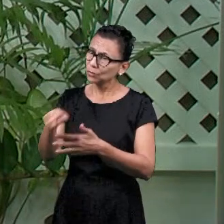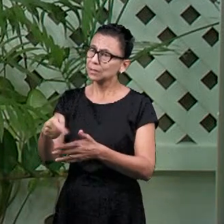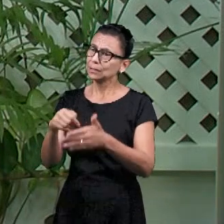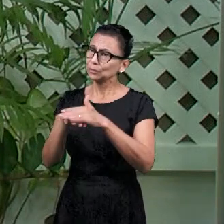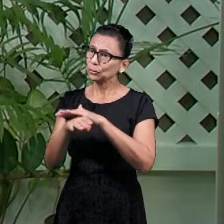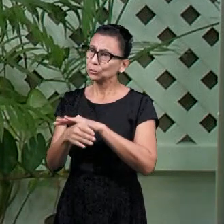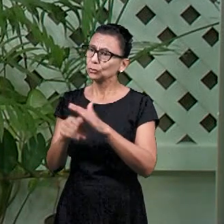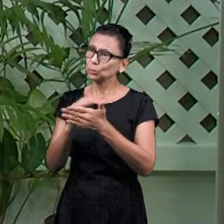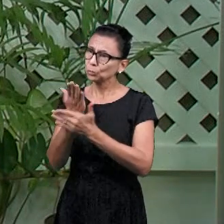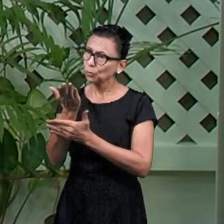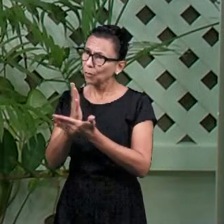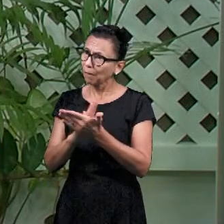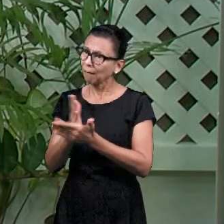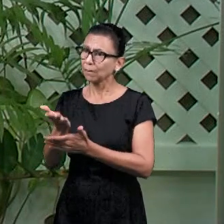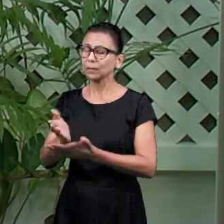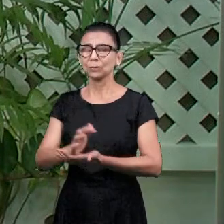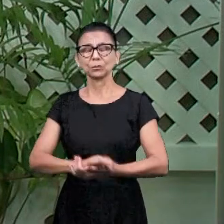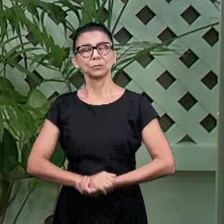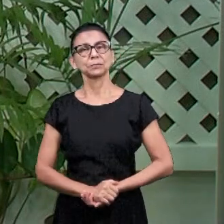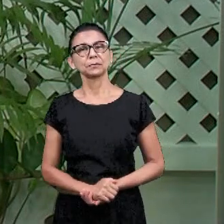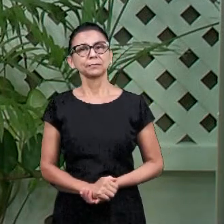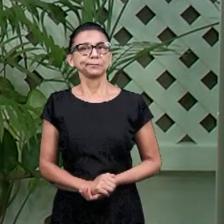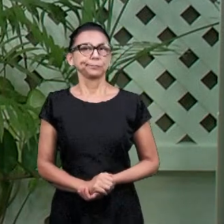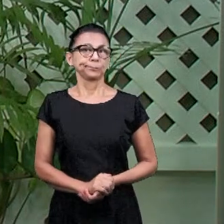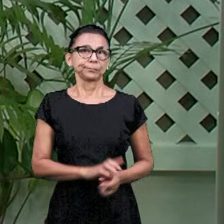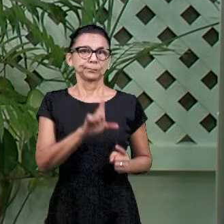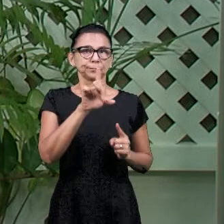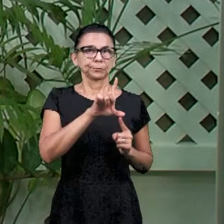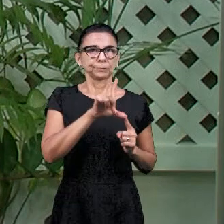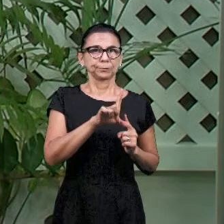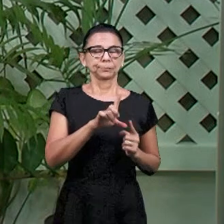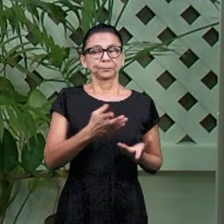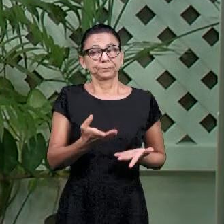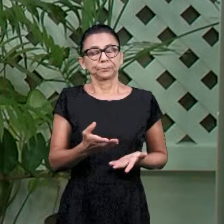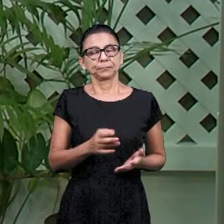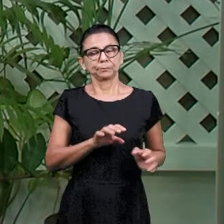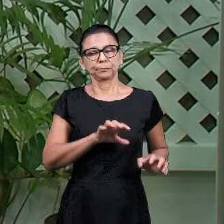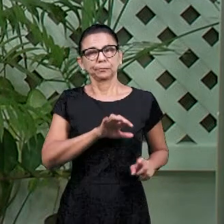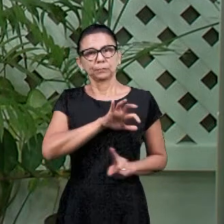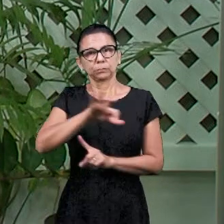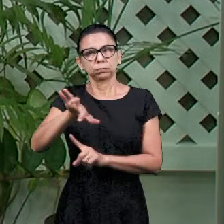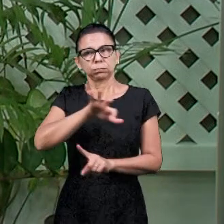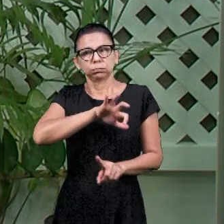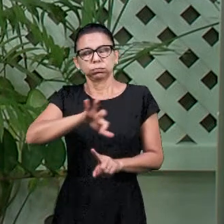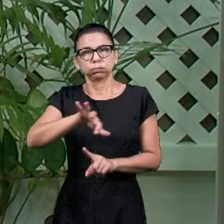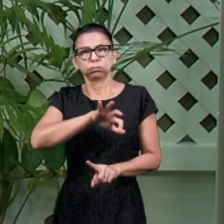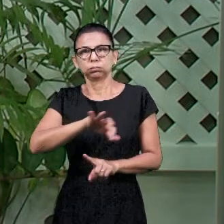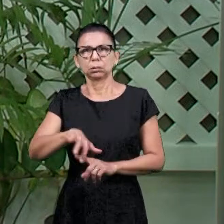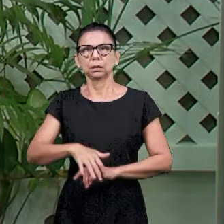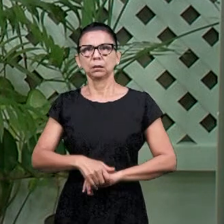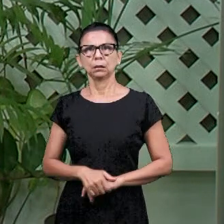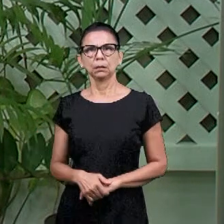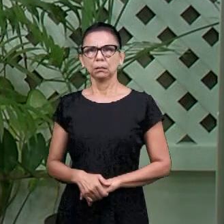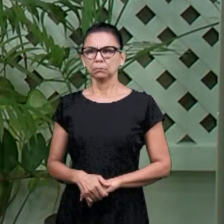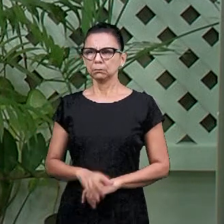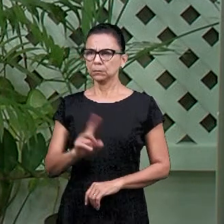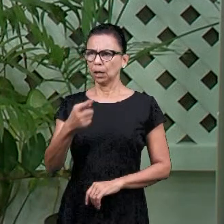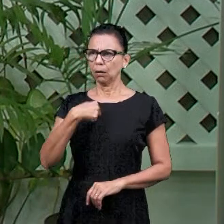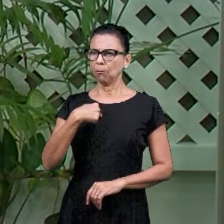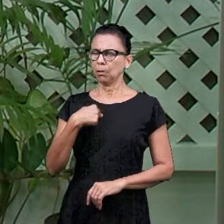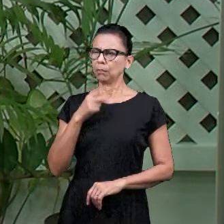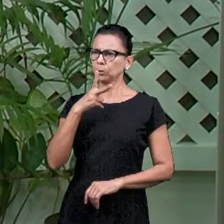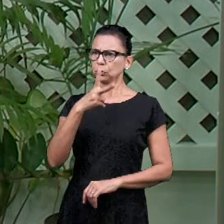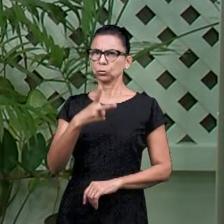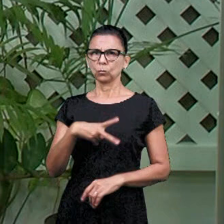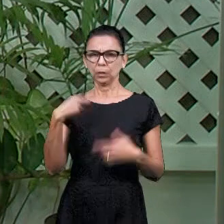Dieu. Tu vas... Ça, c'est l'explication de l'adversaire. Mais il